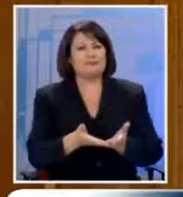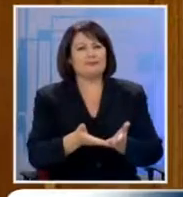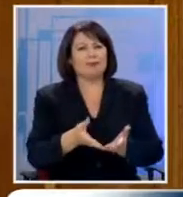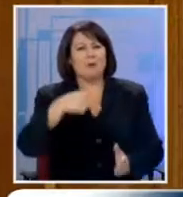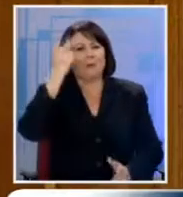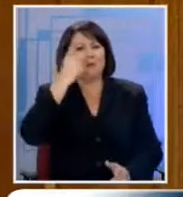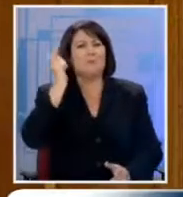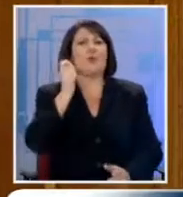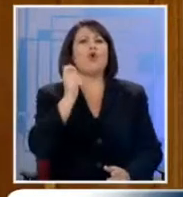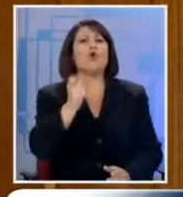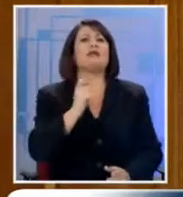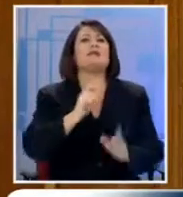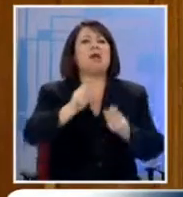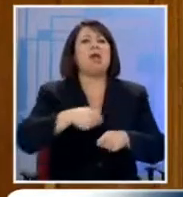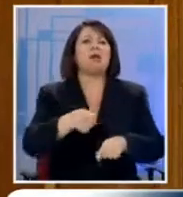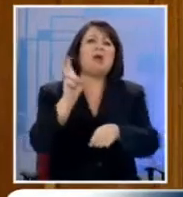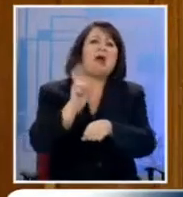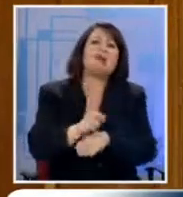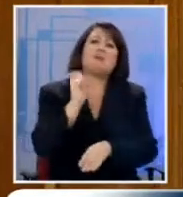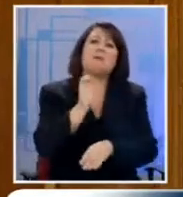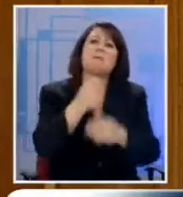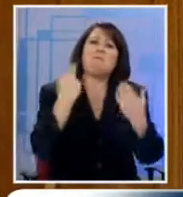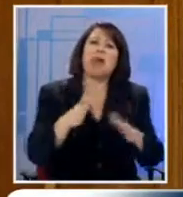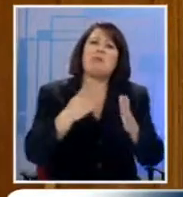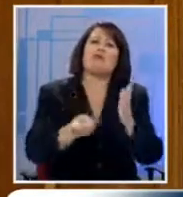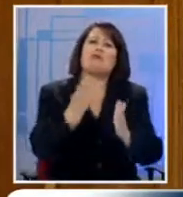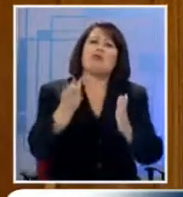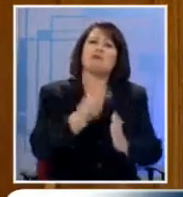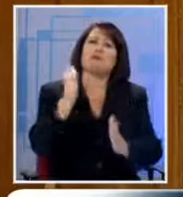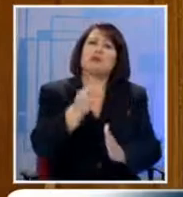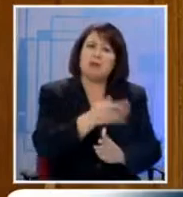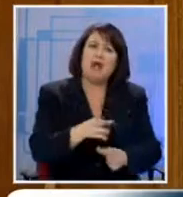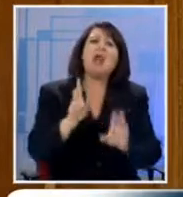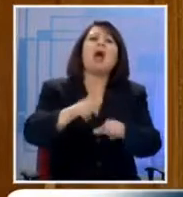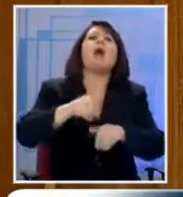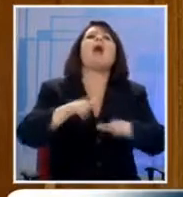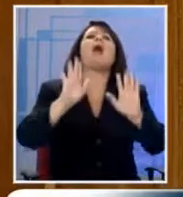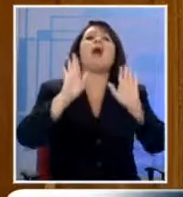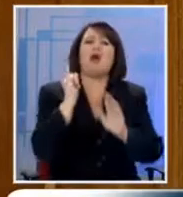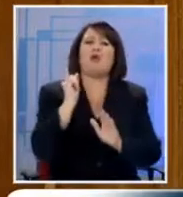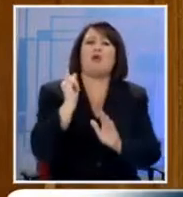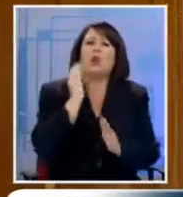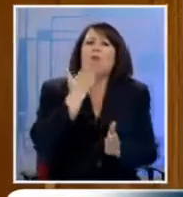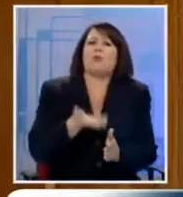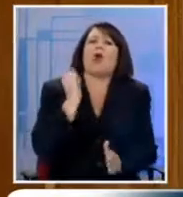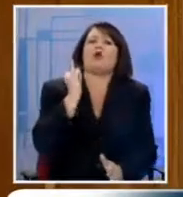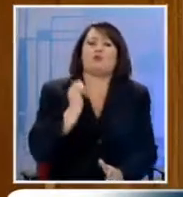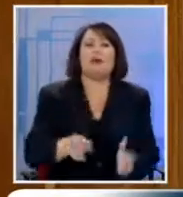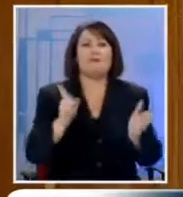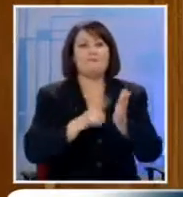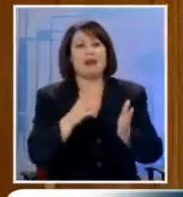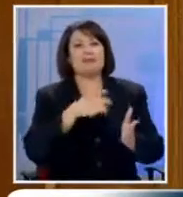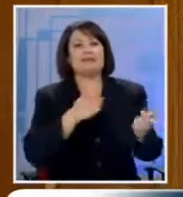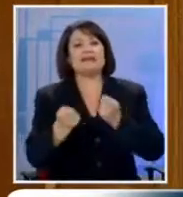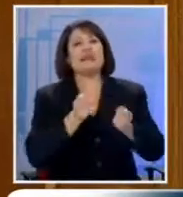πολιτικές, έργα ανολοκλήρωτα, πληρωμένα, διπλά και τρίδιπλα. Απαιτείται στρατηγικός σχεδιασμός έργων